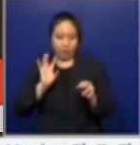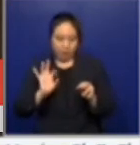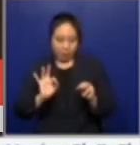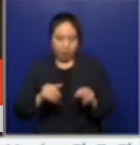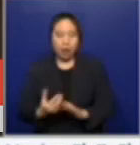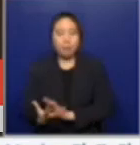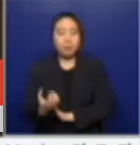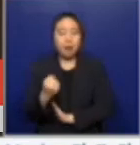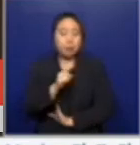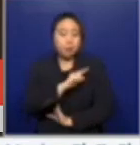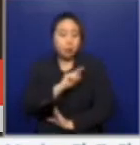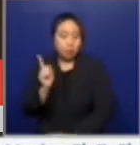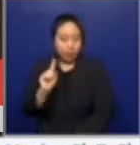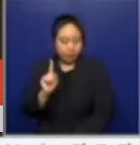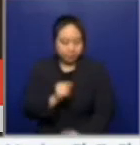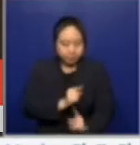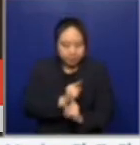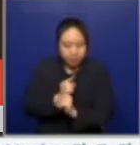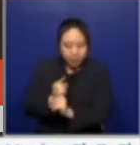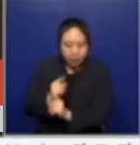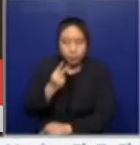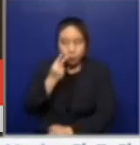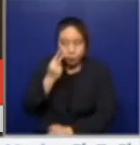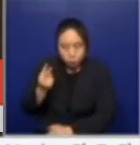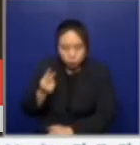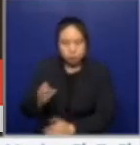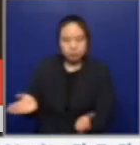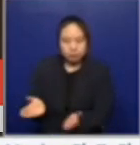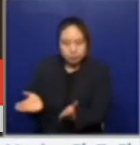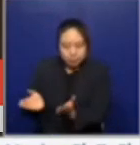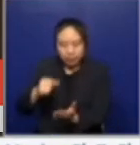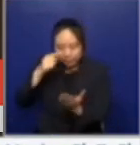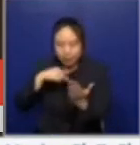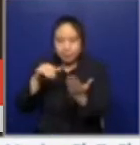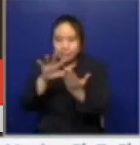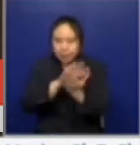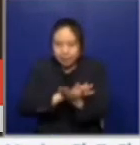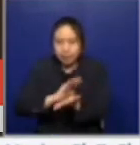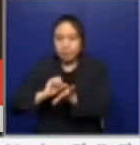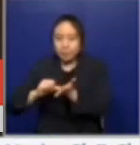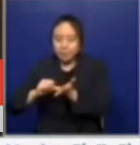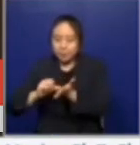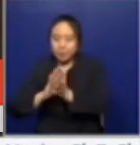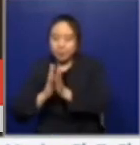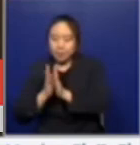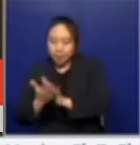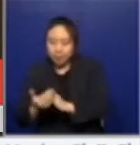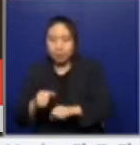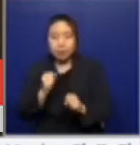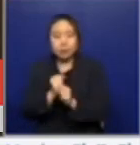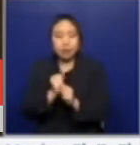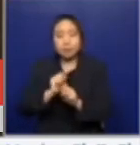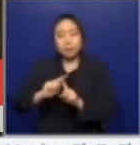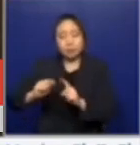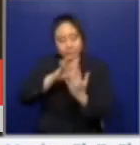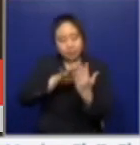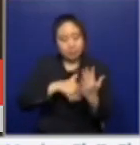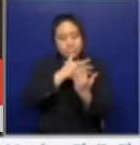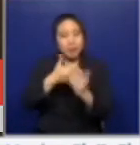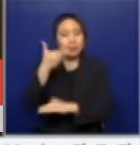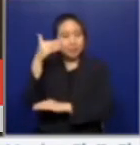ามเสนอแนะเร่งรัดการไปรูปประเทศการจัดทำและดำเนินการตามยุทธศาสตร์ช